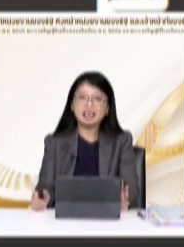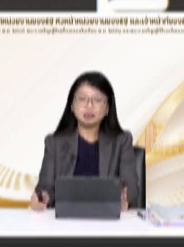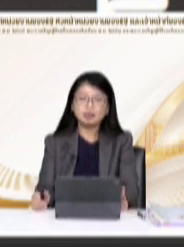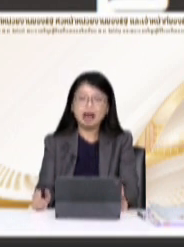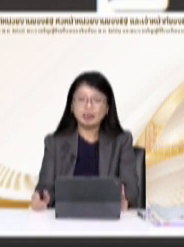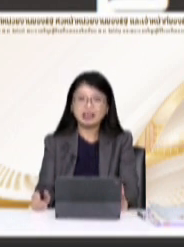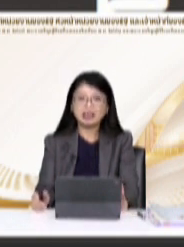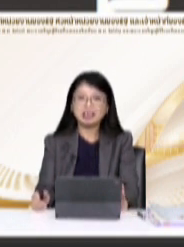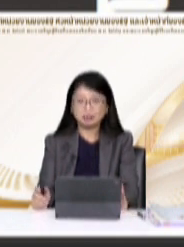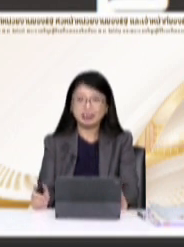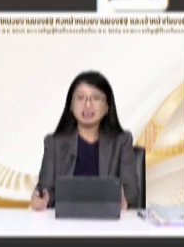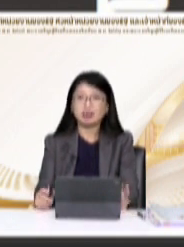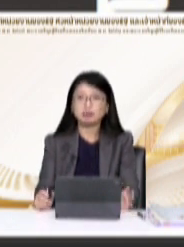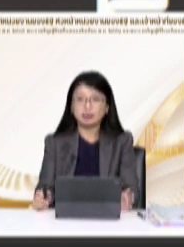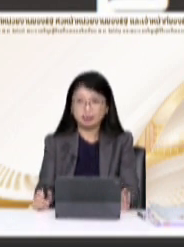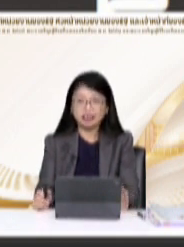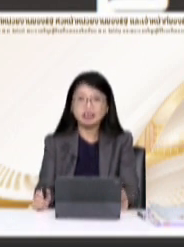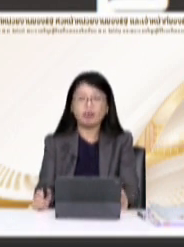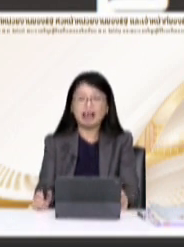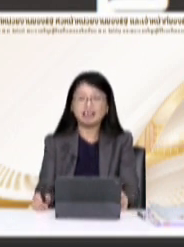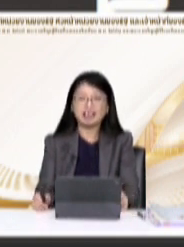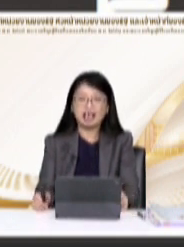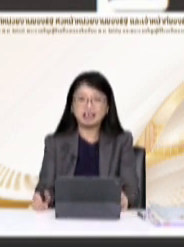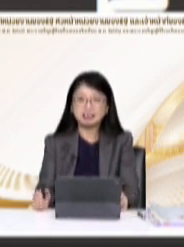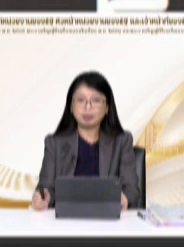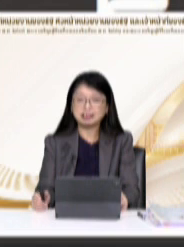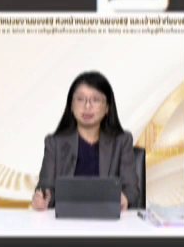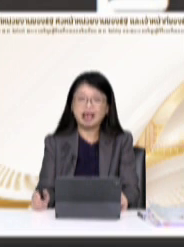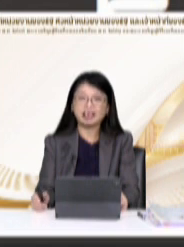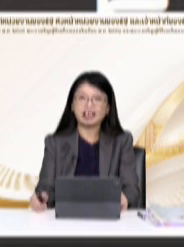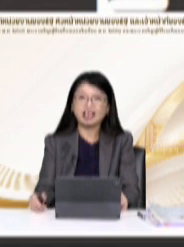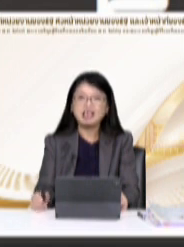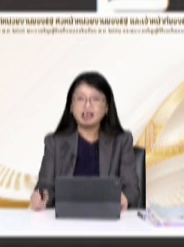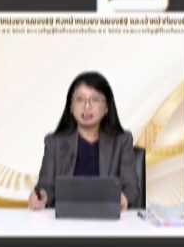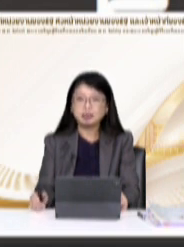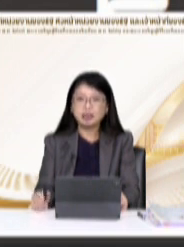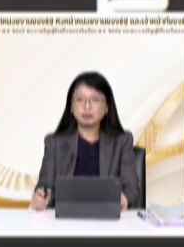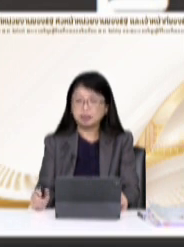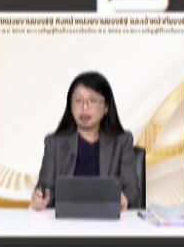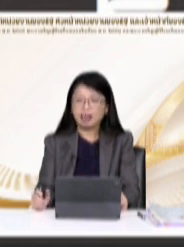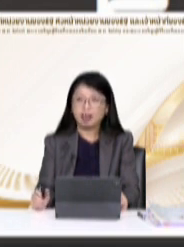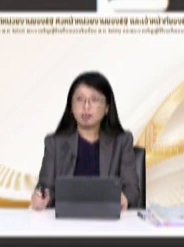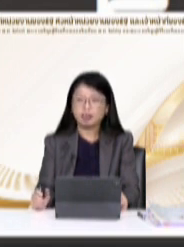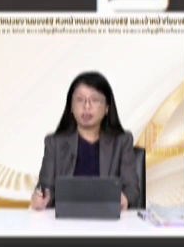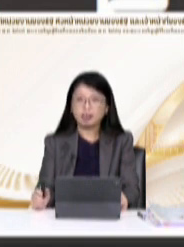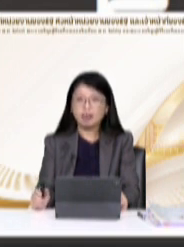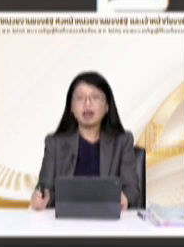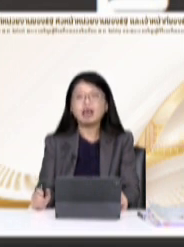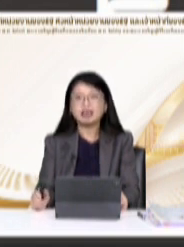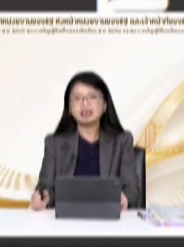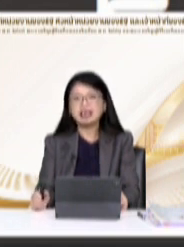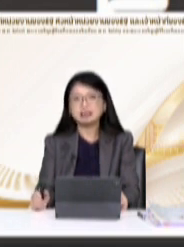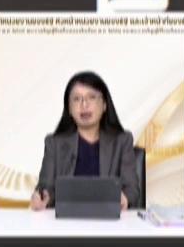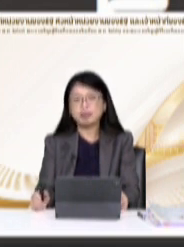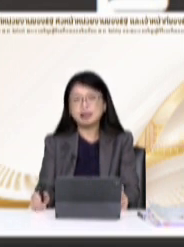ยายในช่วงบ่ายวันนี้ในส่วนที่เกี่ยวกับตัวเจ้าหน้าที่ของรัฐเลยนะคะที่สำคัญนะคะก็จะมีอยู่คร่า